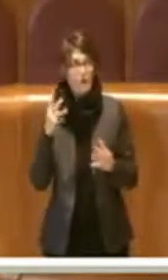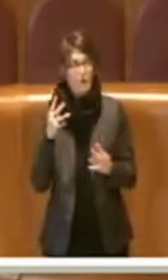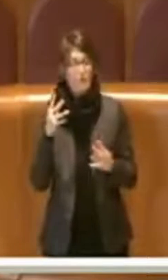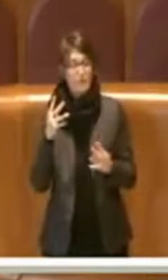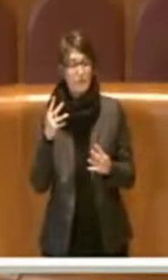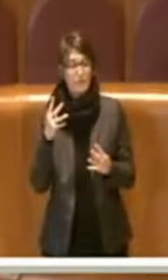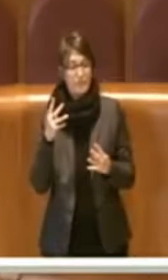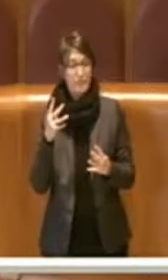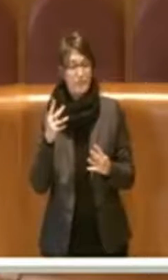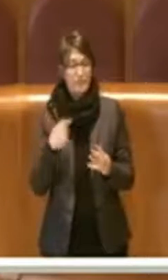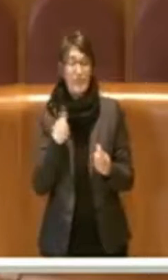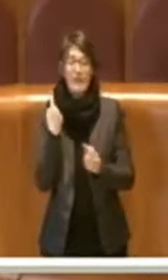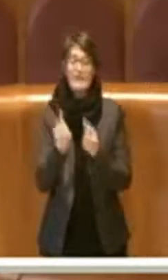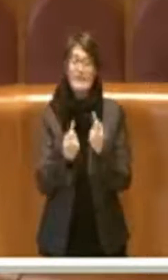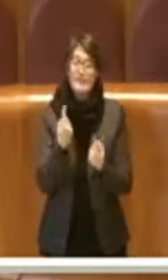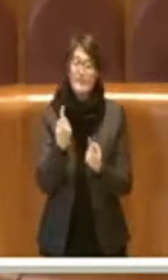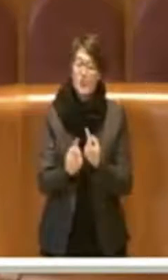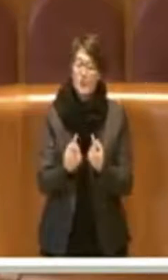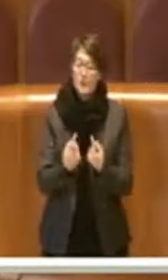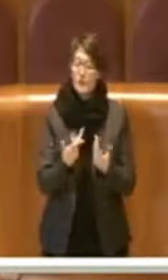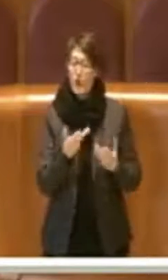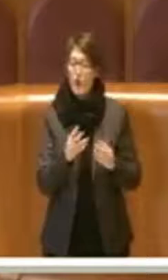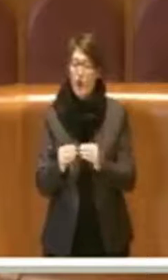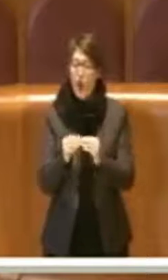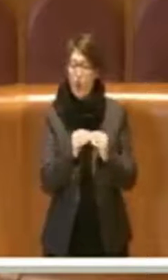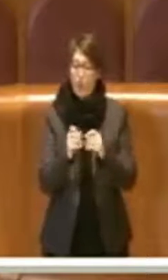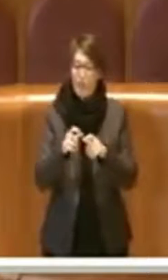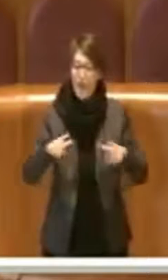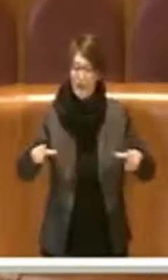sulla situazione dell'urbanistica a Roma.